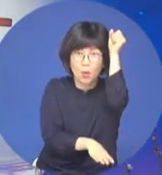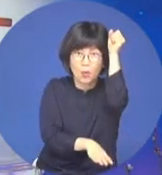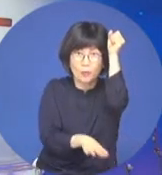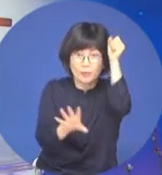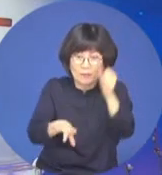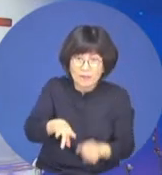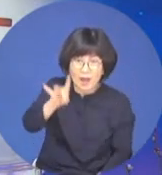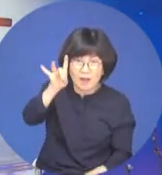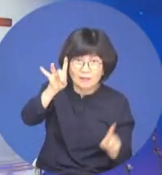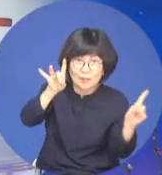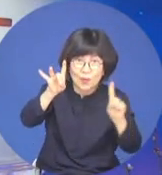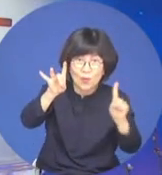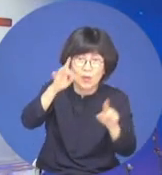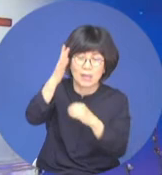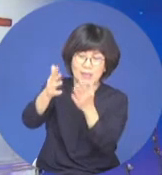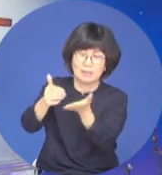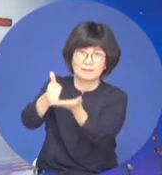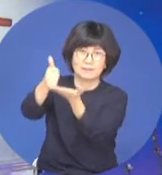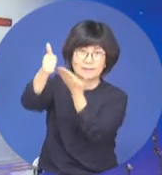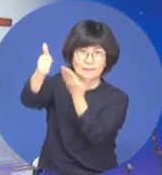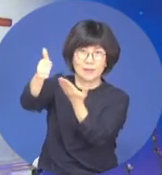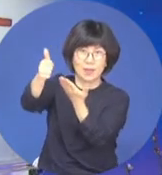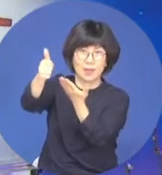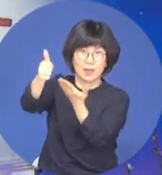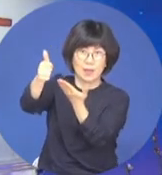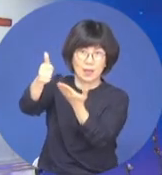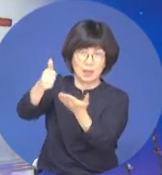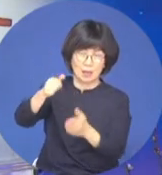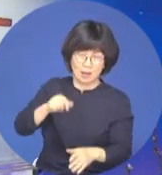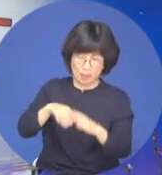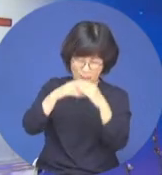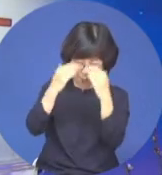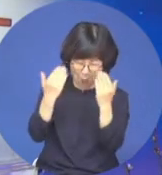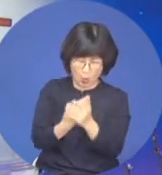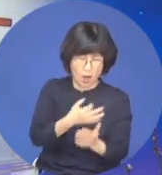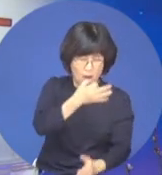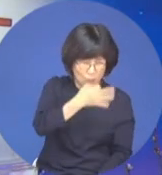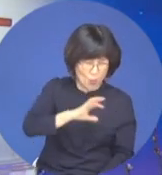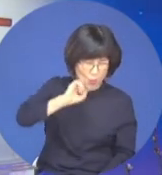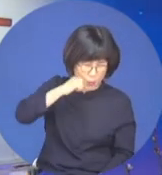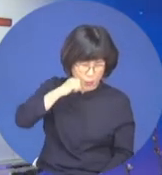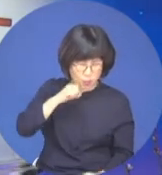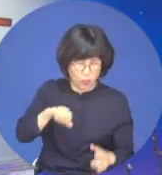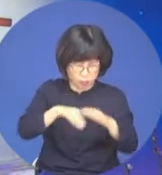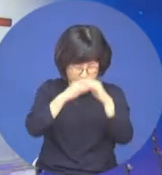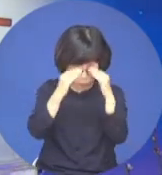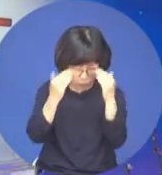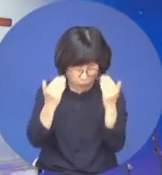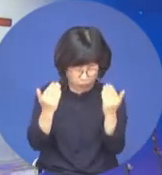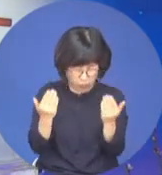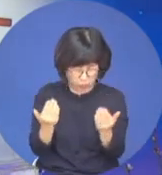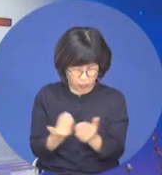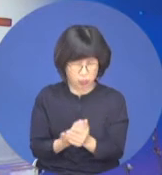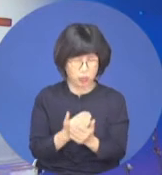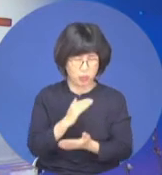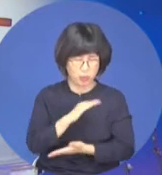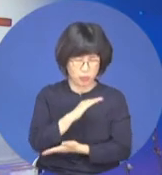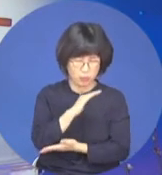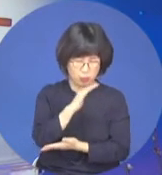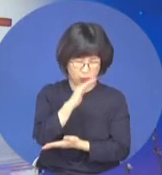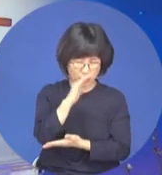매사 모든 일, 힘든 일부터 기쁜 일까지 내 인생의 전체 모든 이야기를 주님께